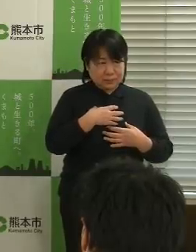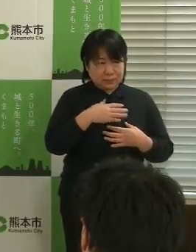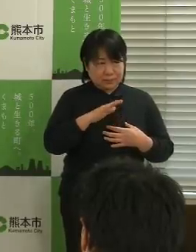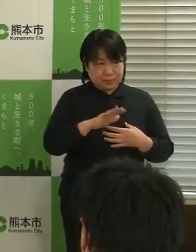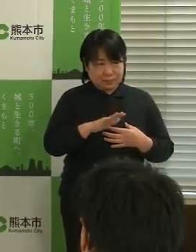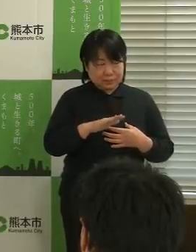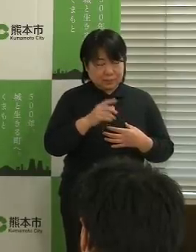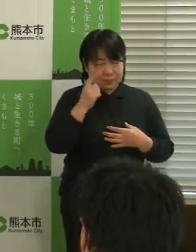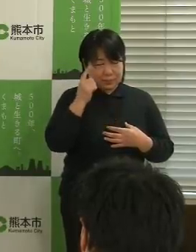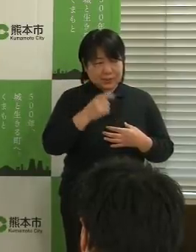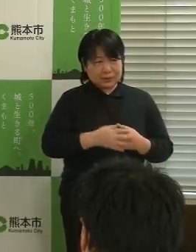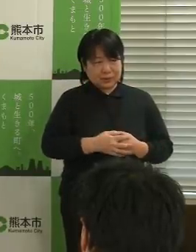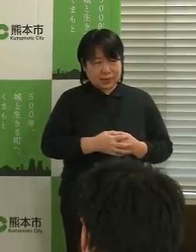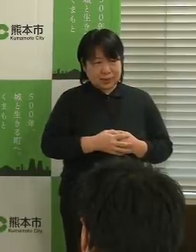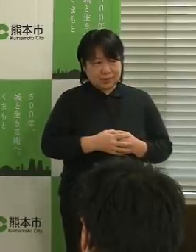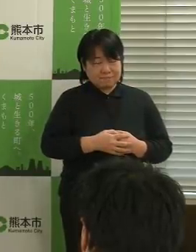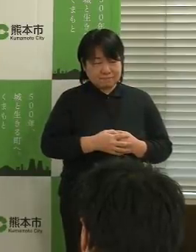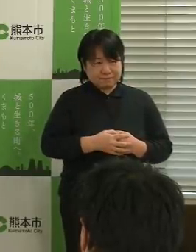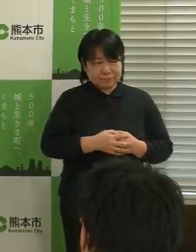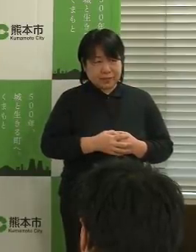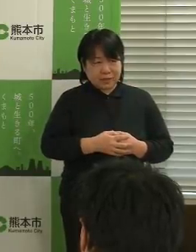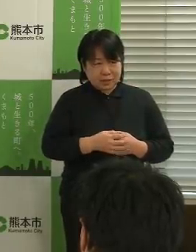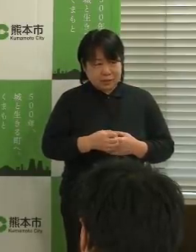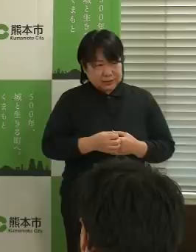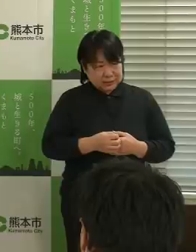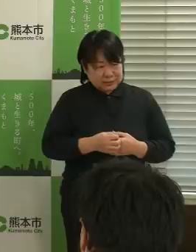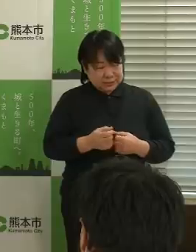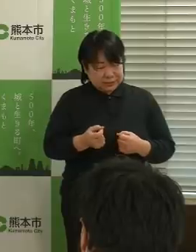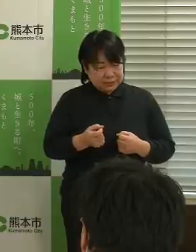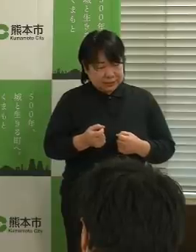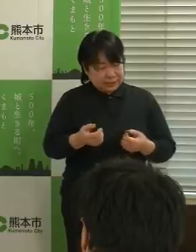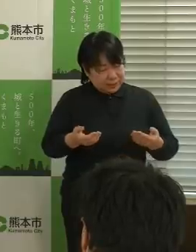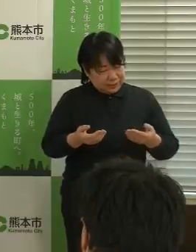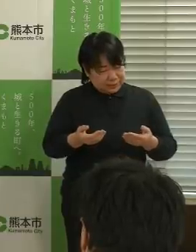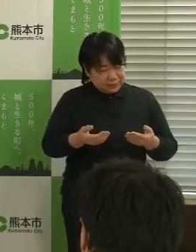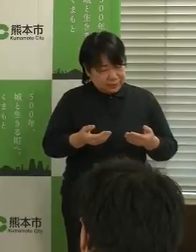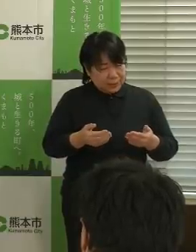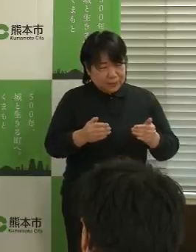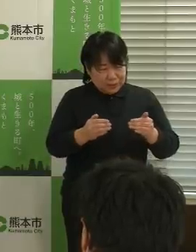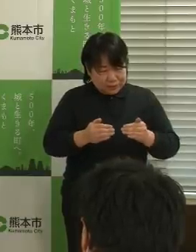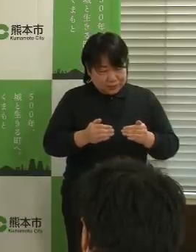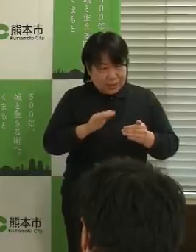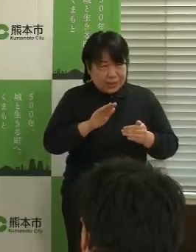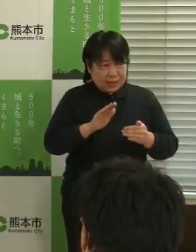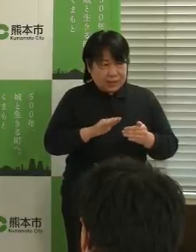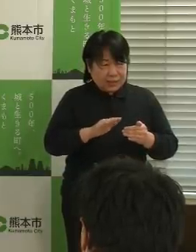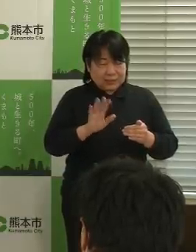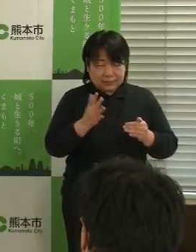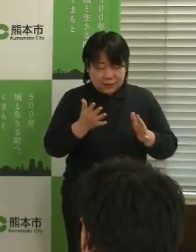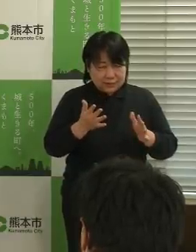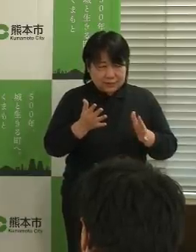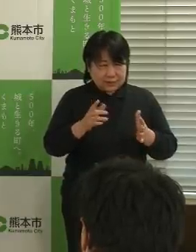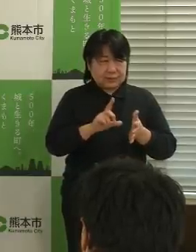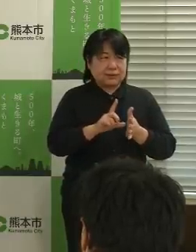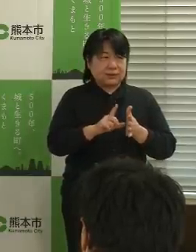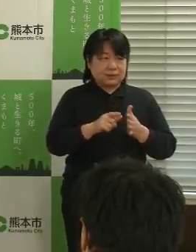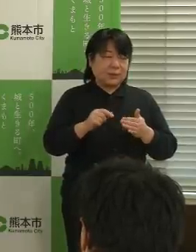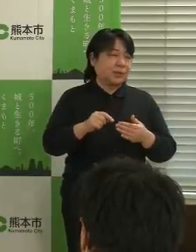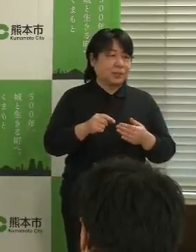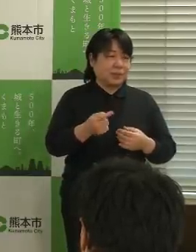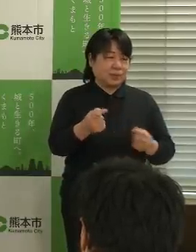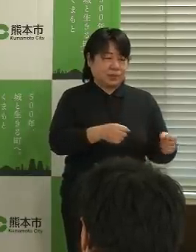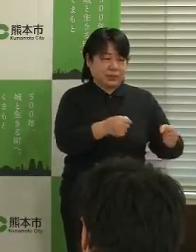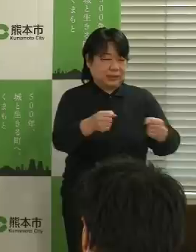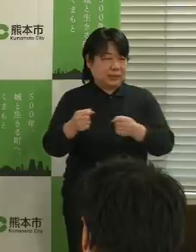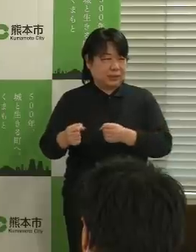思いますので、ここはやはりよほどの何か事情がない限りはですね移動していただかない方がいいのではないかと。